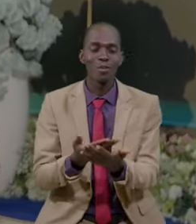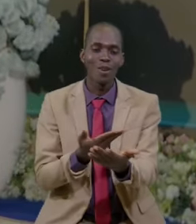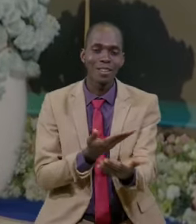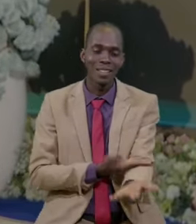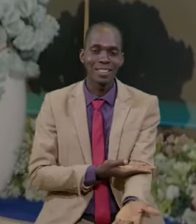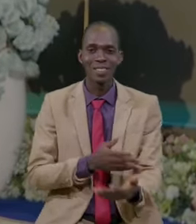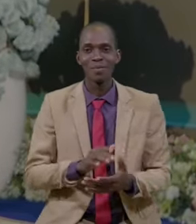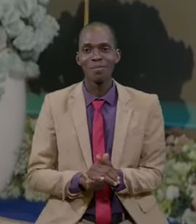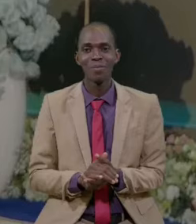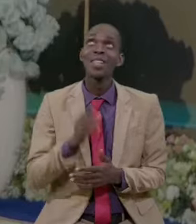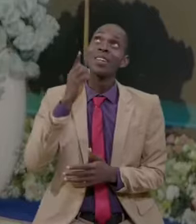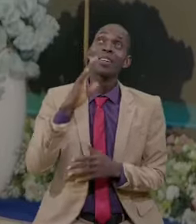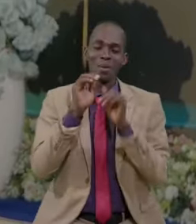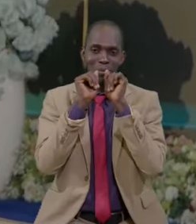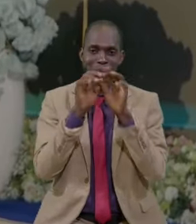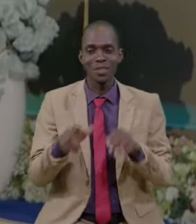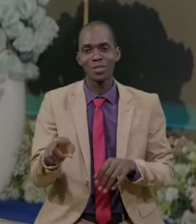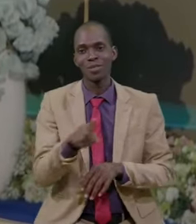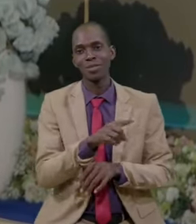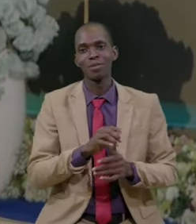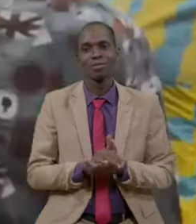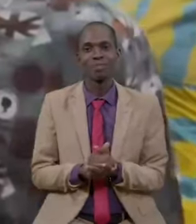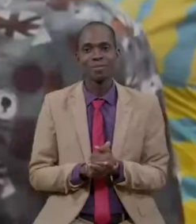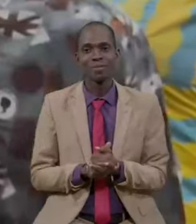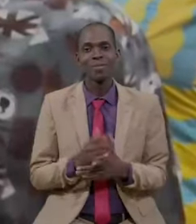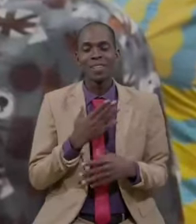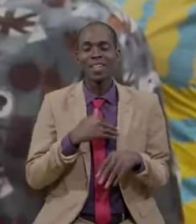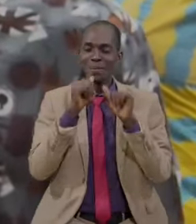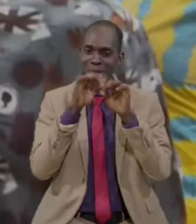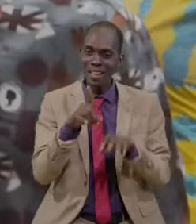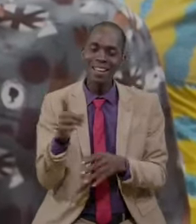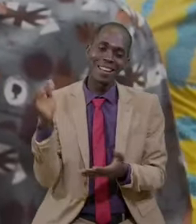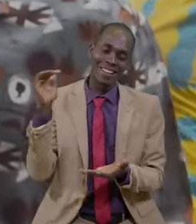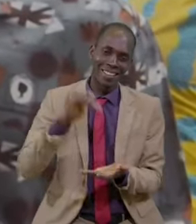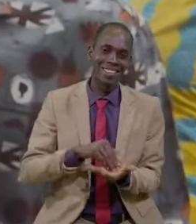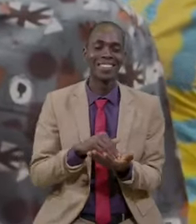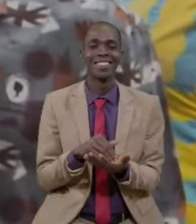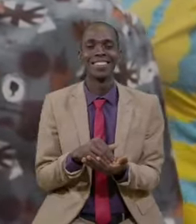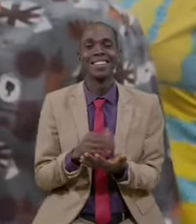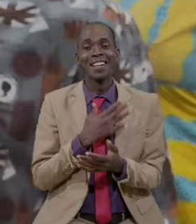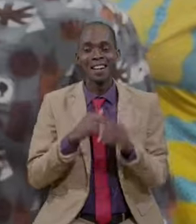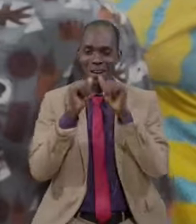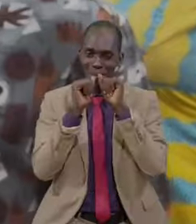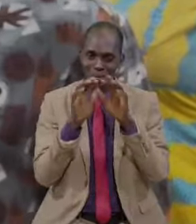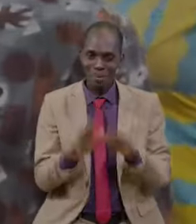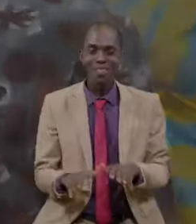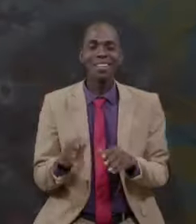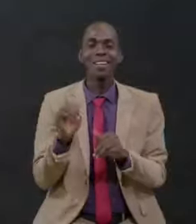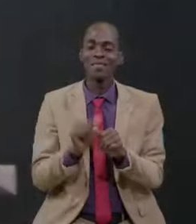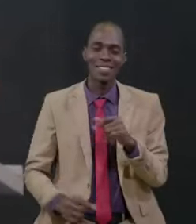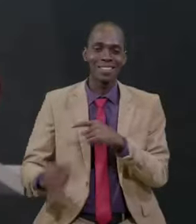Que Dieu vous bénisse. Et vous bénisse encore. Et vous bénisse chaque